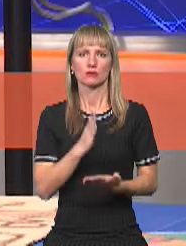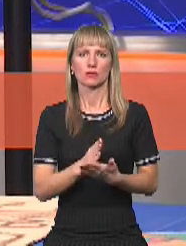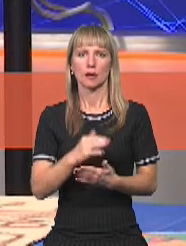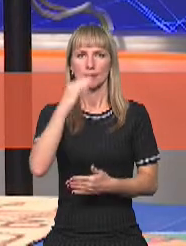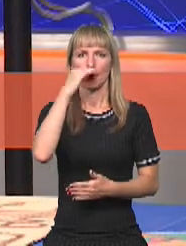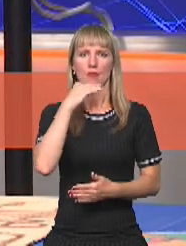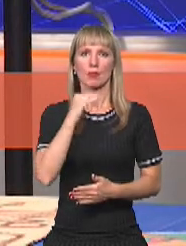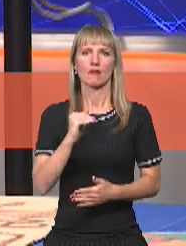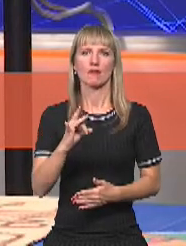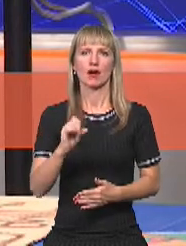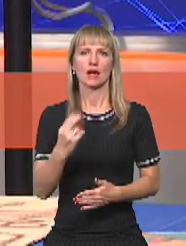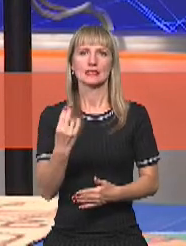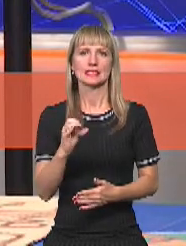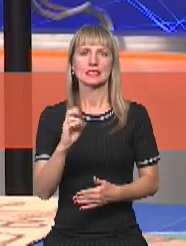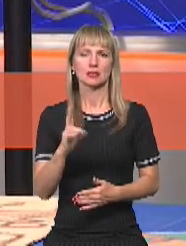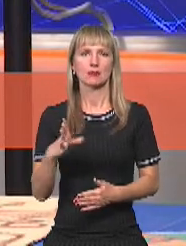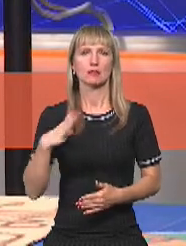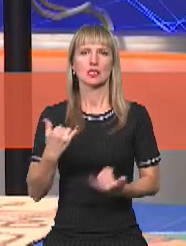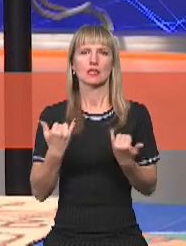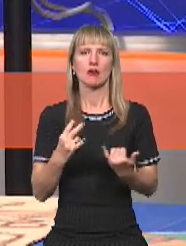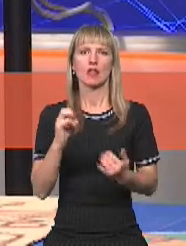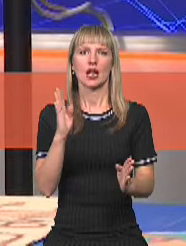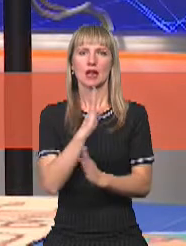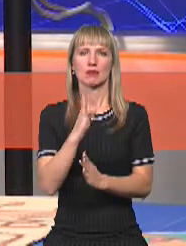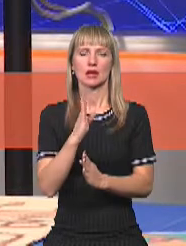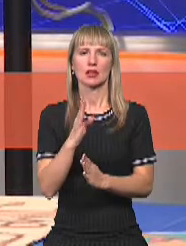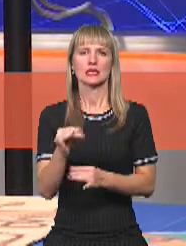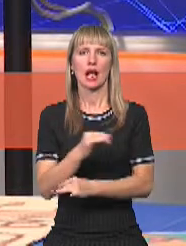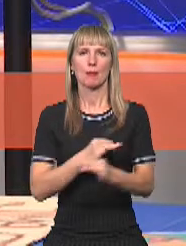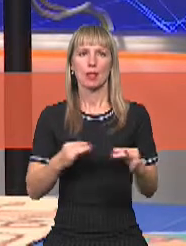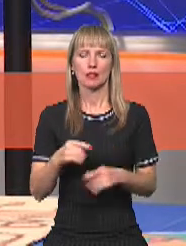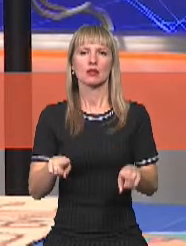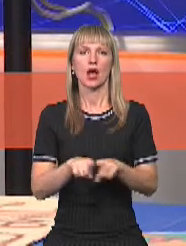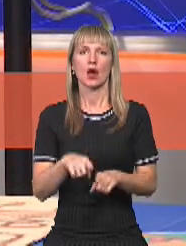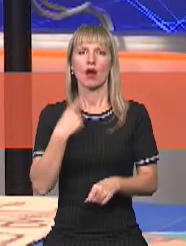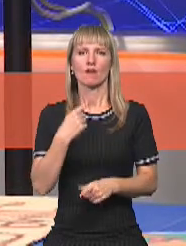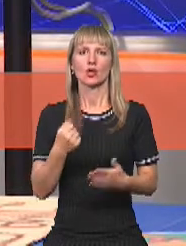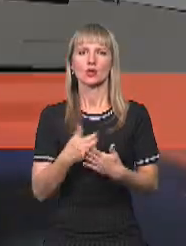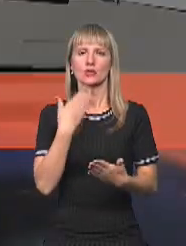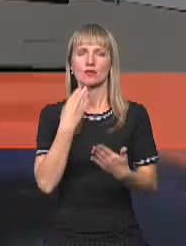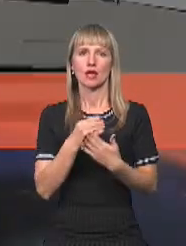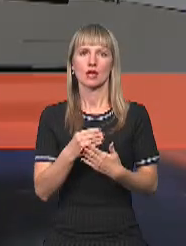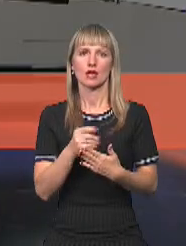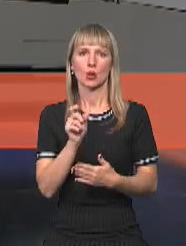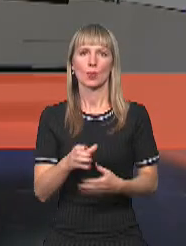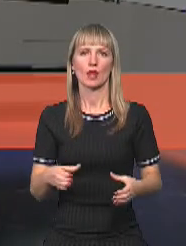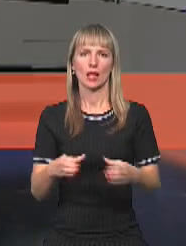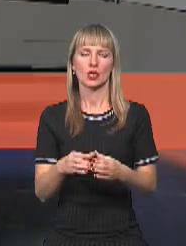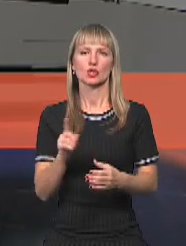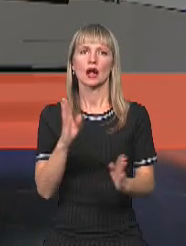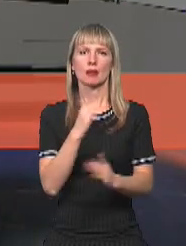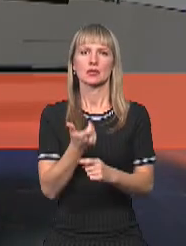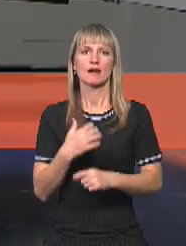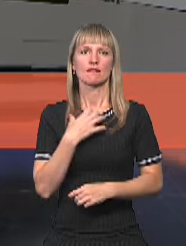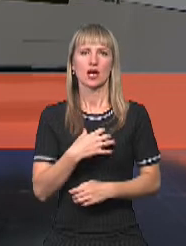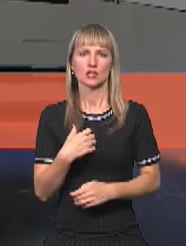Франциск також був сьогодні на кліматичному саміті. Також говорив до своєї пастви про те, що клімат – це важливо, про те, що